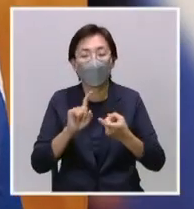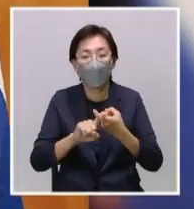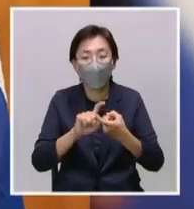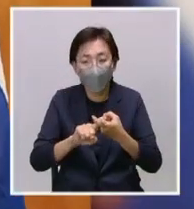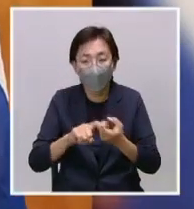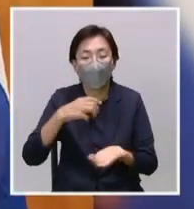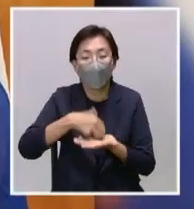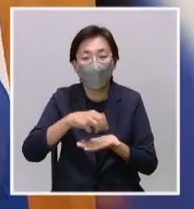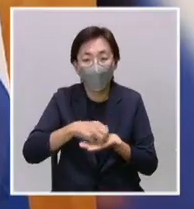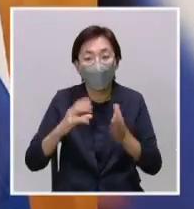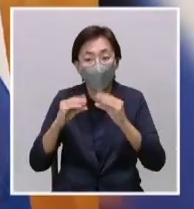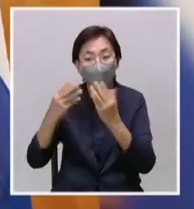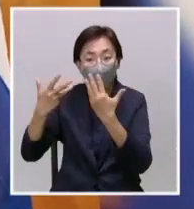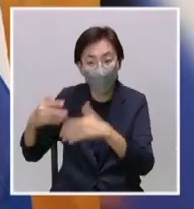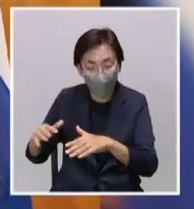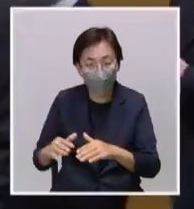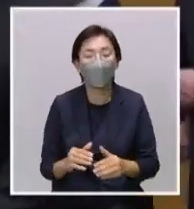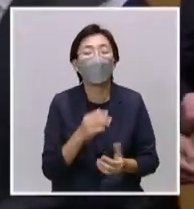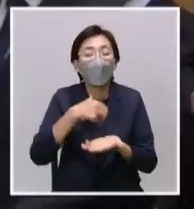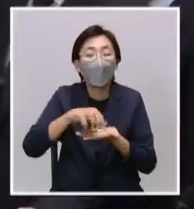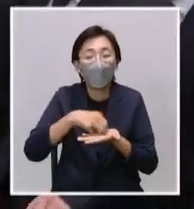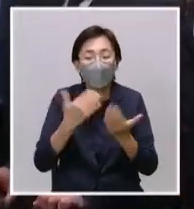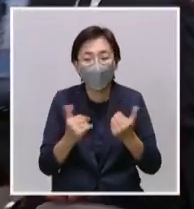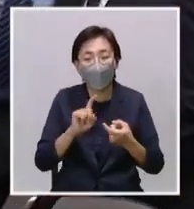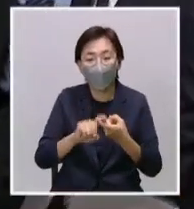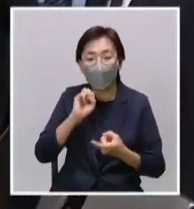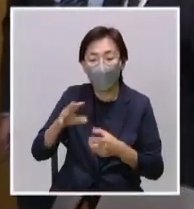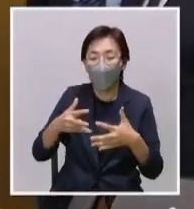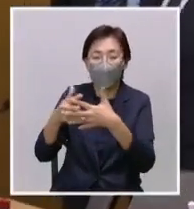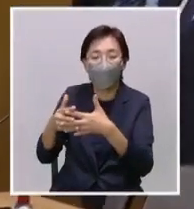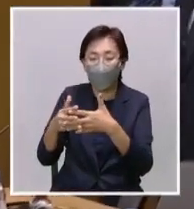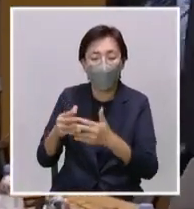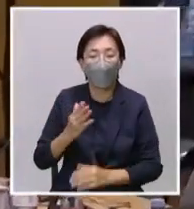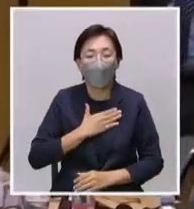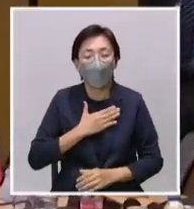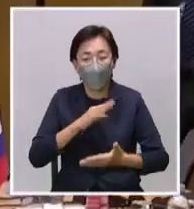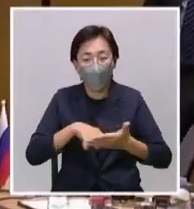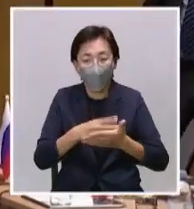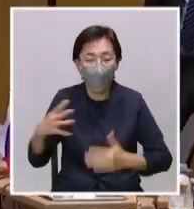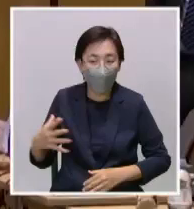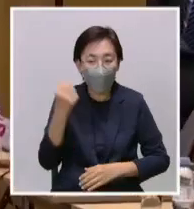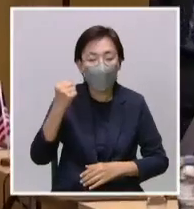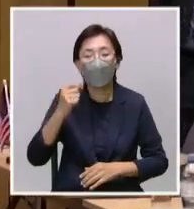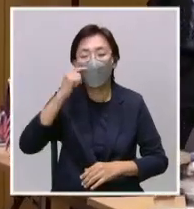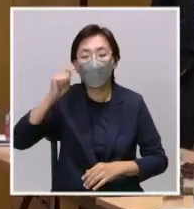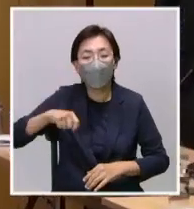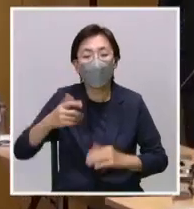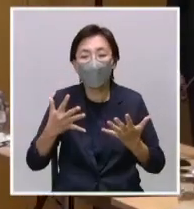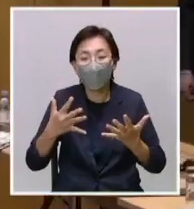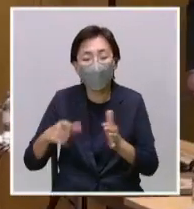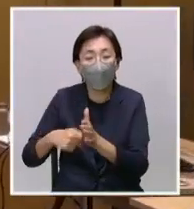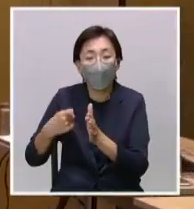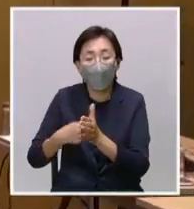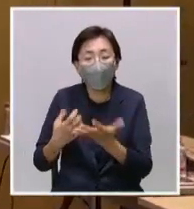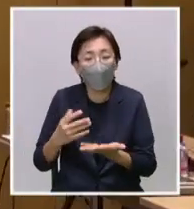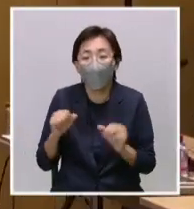เปิดเผยหลังการประชุมเสร็จสิ้นลงว่ารัสเซียยืนยันกับสหรัฐว่าพวกเขาไม่มีแผนจะบุกยูเครนดังนั้นไม่มี